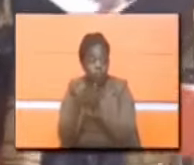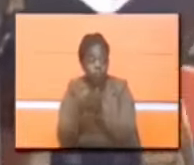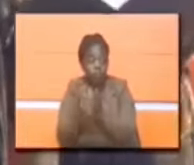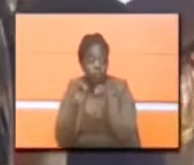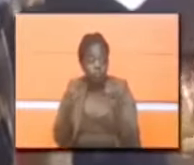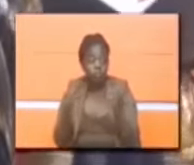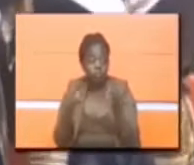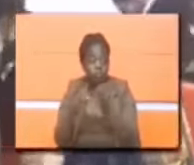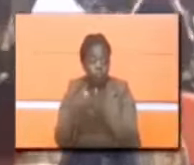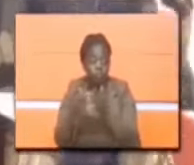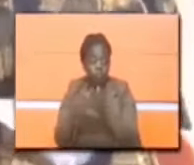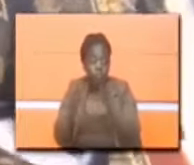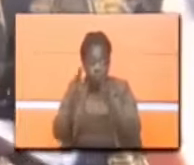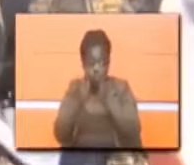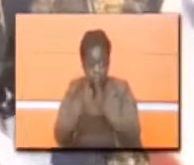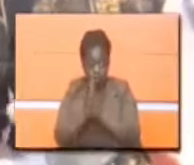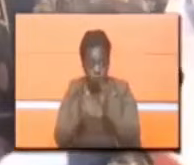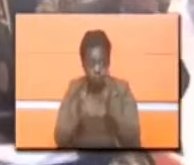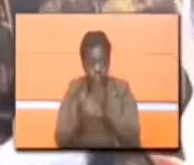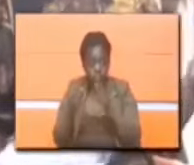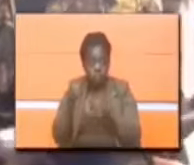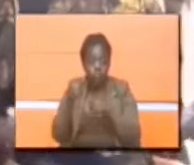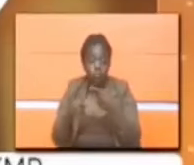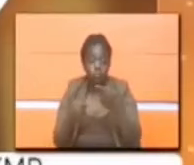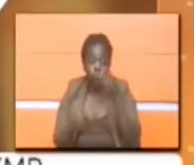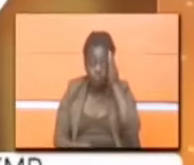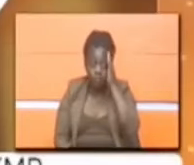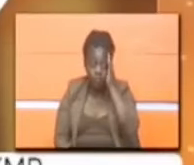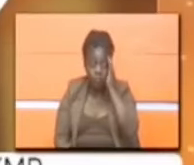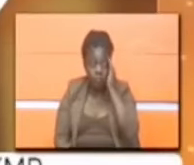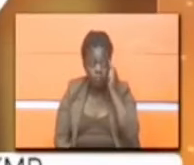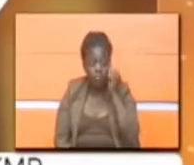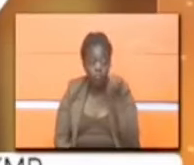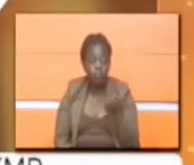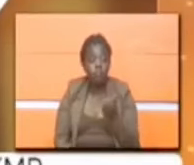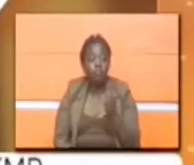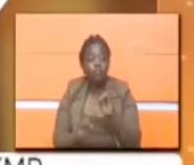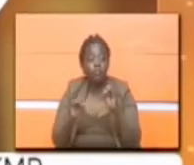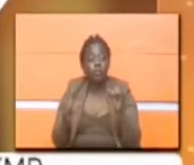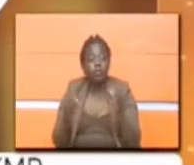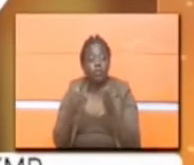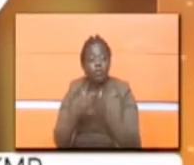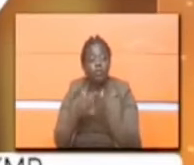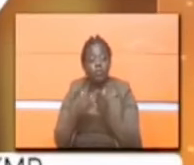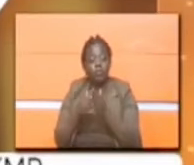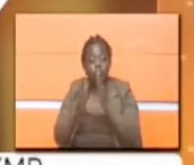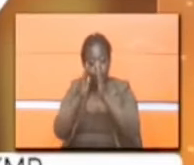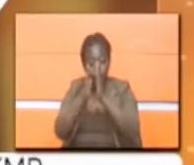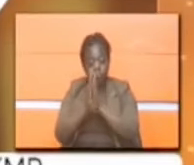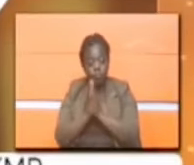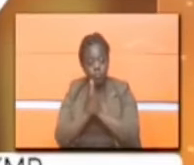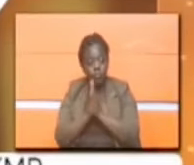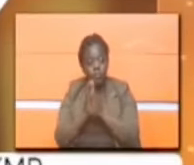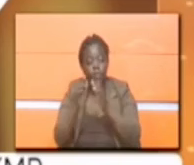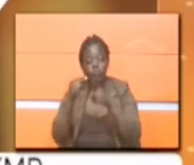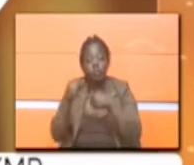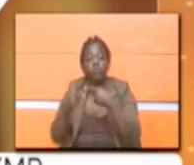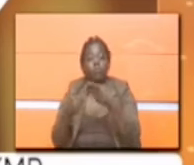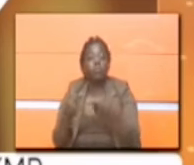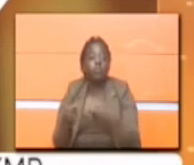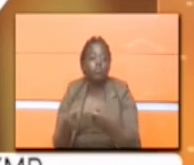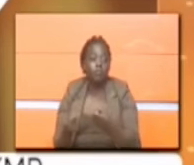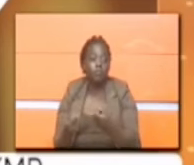olw'okugezaako okutaataaganya okusaba okubadde kugenda mu maaso. Abadde ataataaganya okusaba okubadde kugenda mu